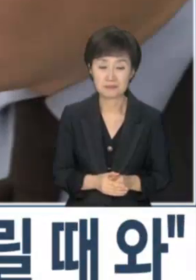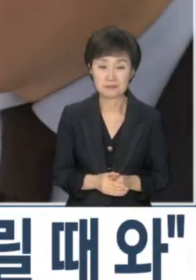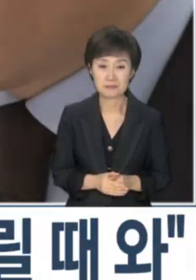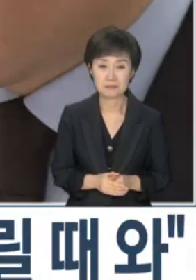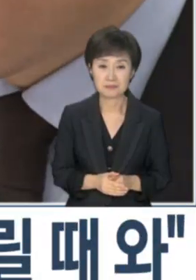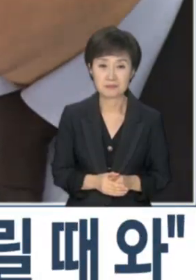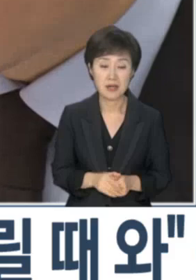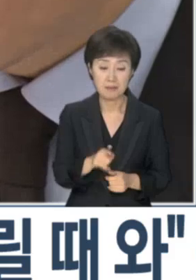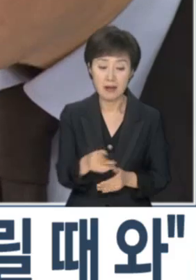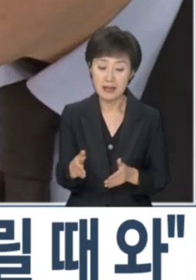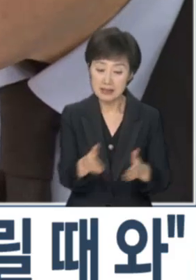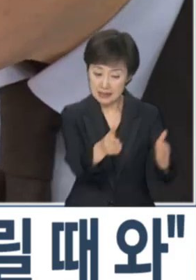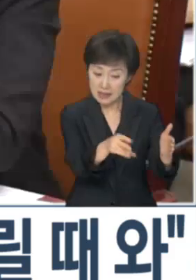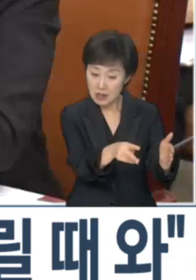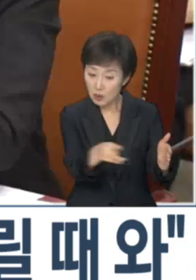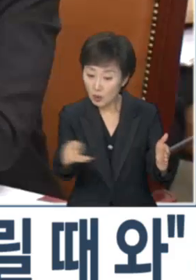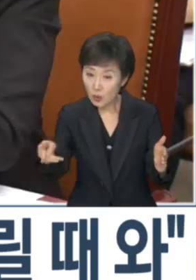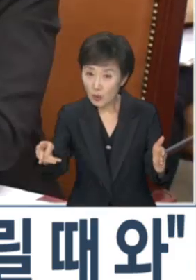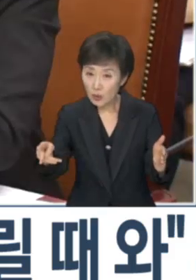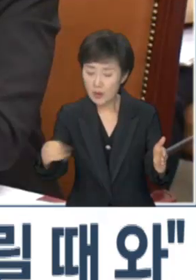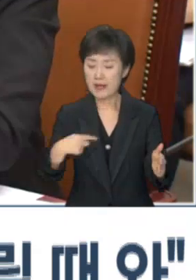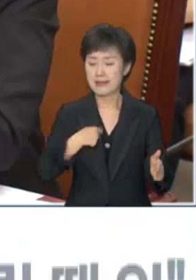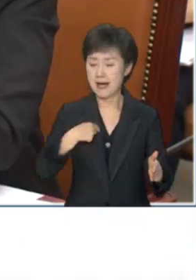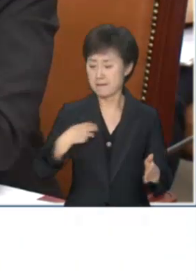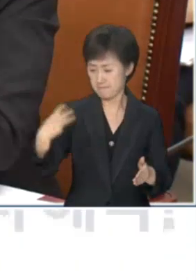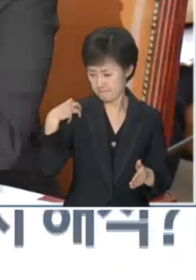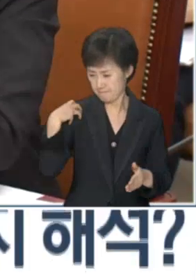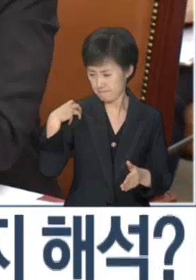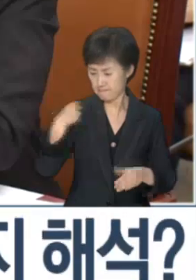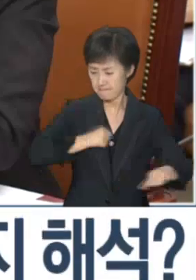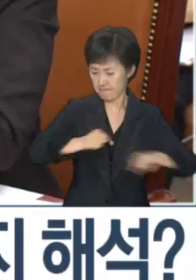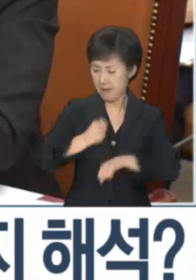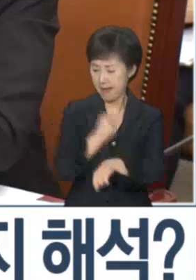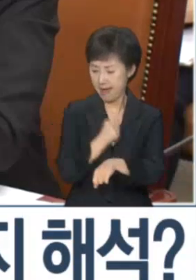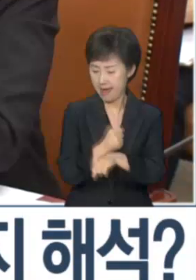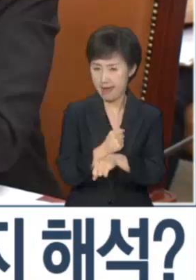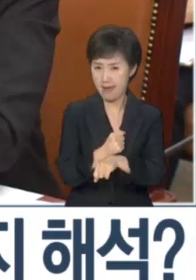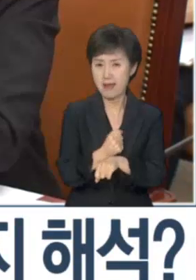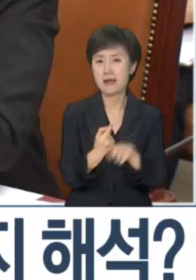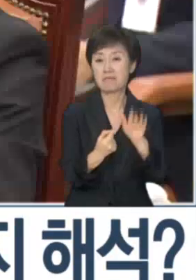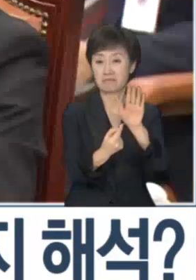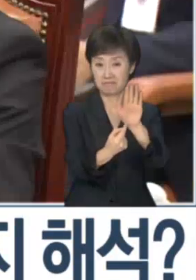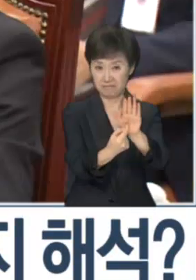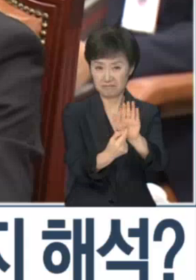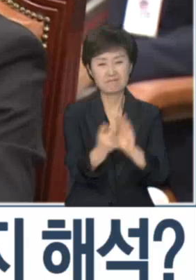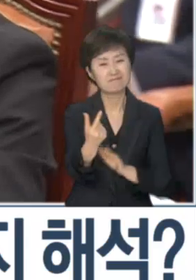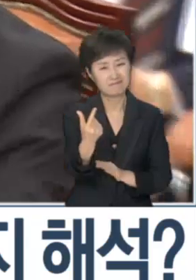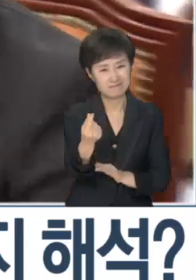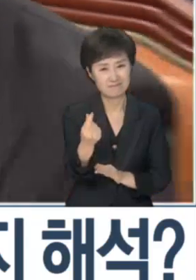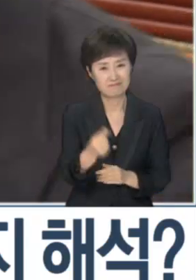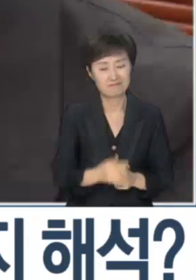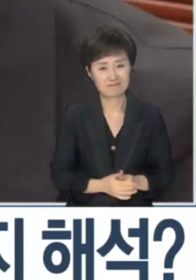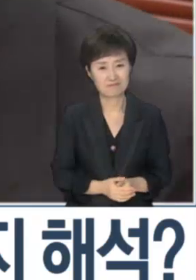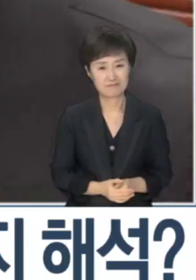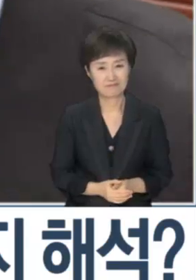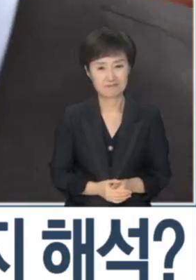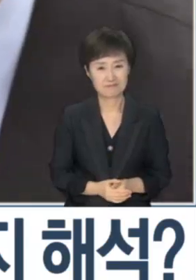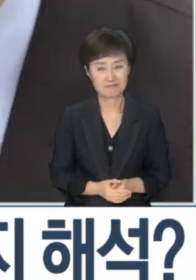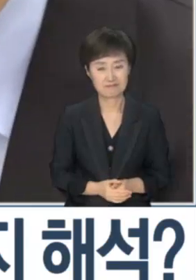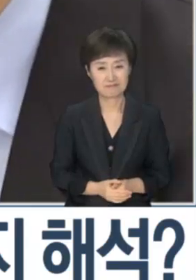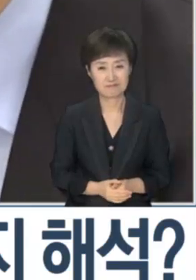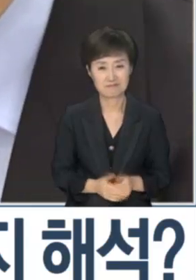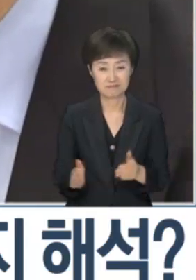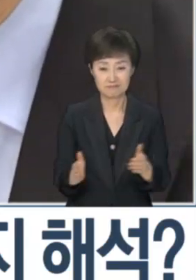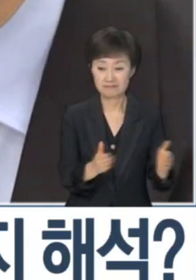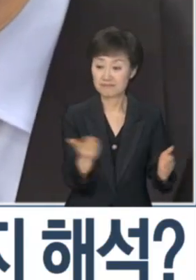예, 이 길을 얘기했다는 것은 이 길을 내가 개척하겠다는 그런 의지를 표현했다고 생각이 듭니다. 예,